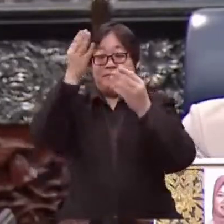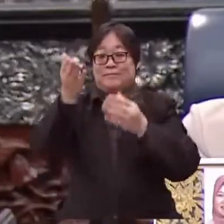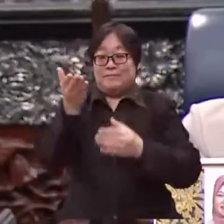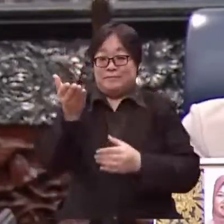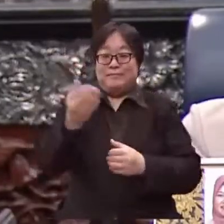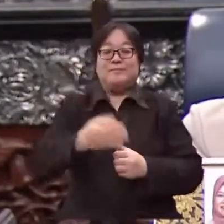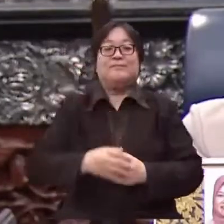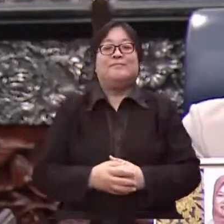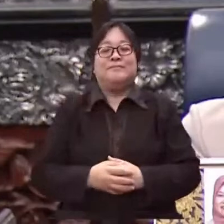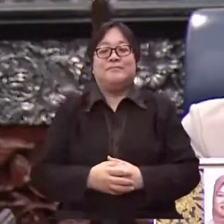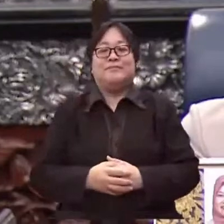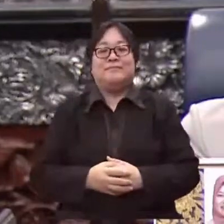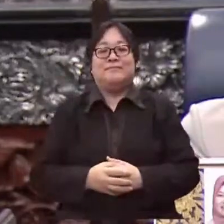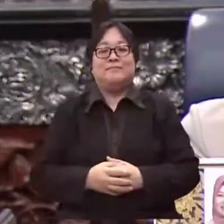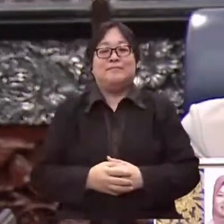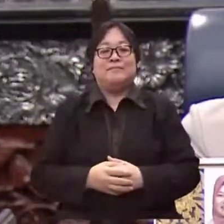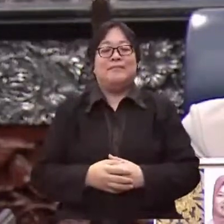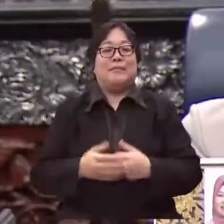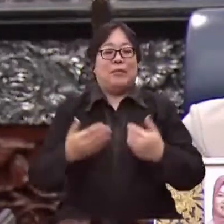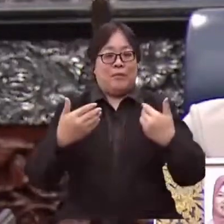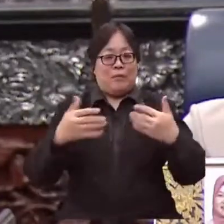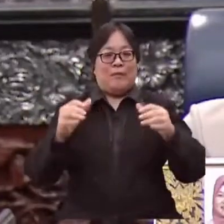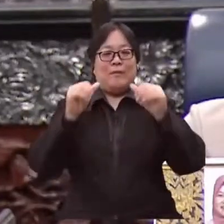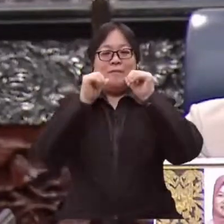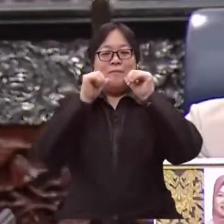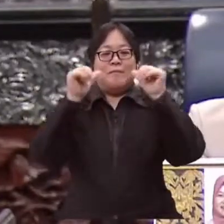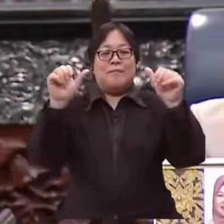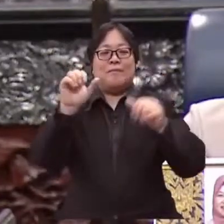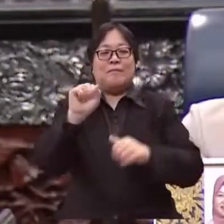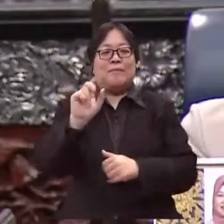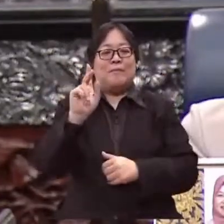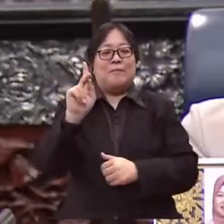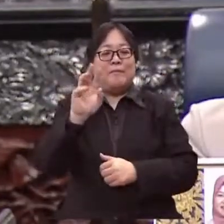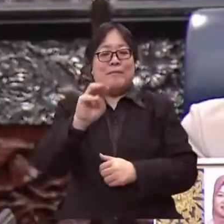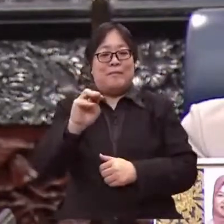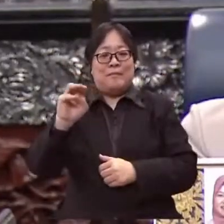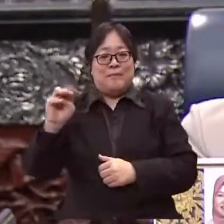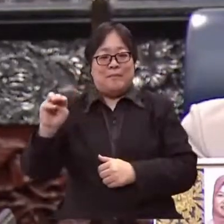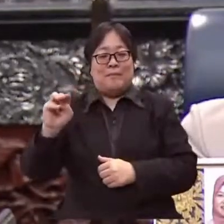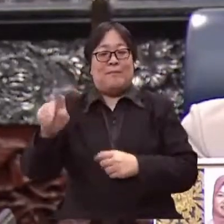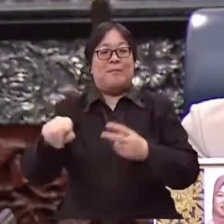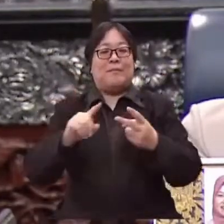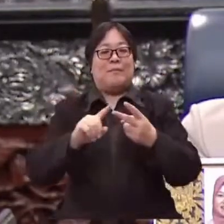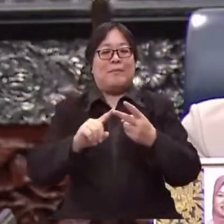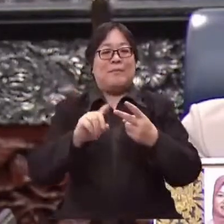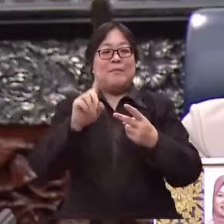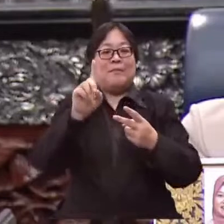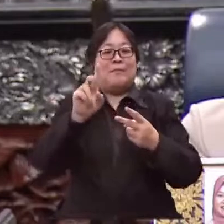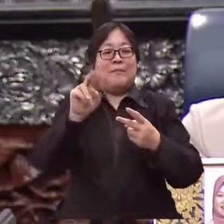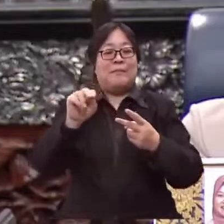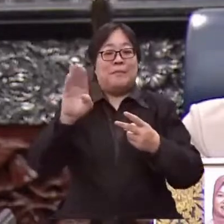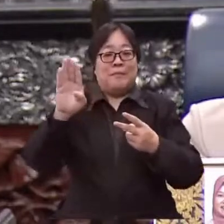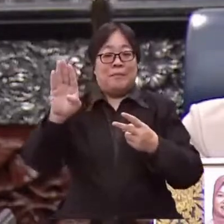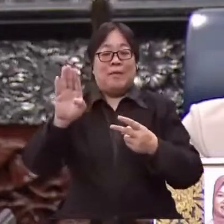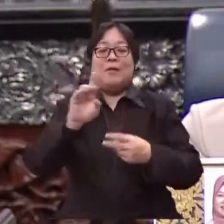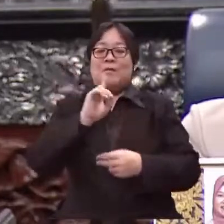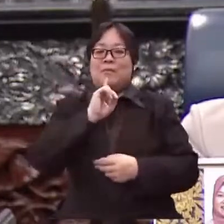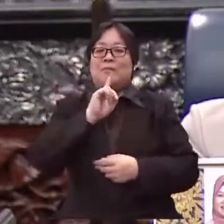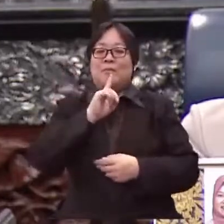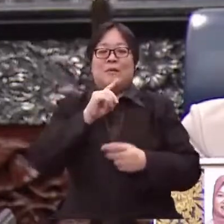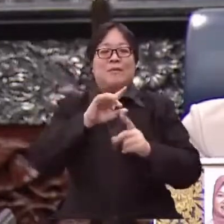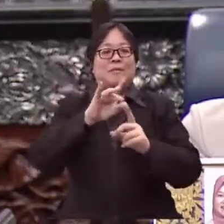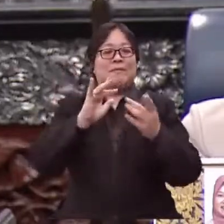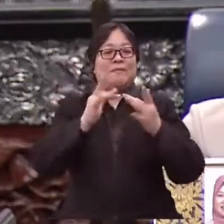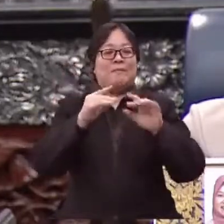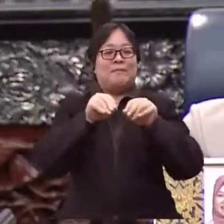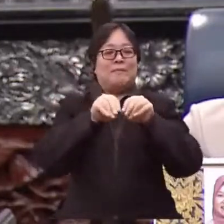woman seperti yang ada di umumkan oleh skmm dan juga Memang dari segi capaian